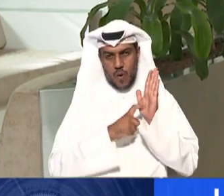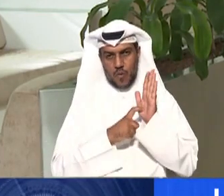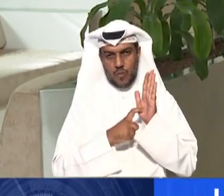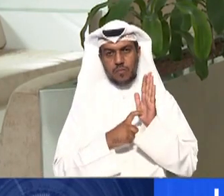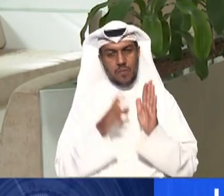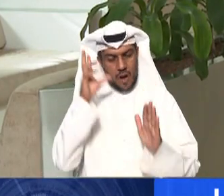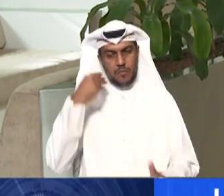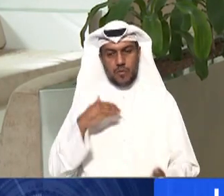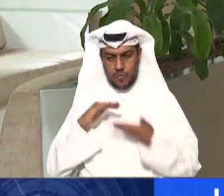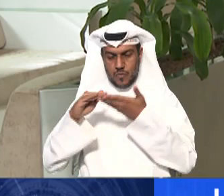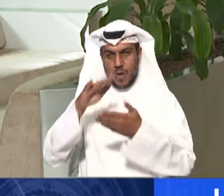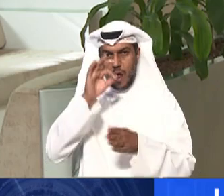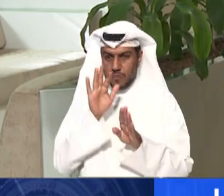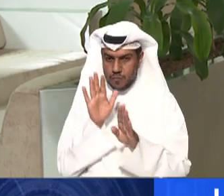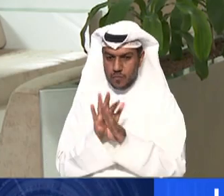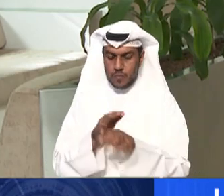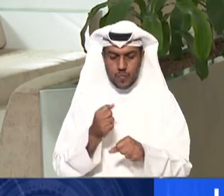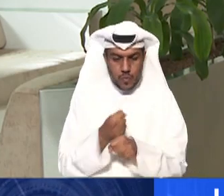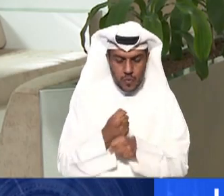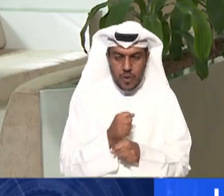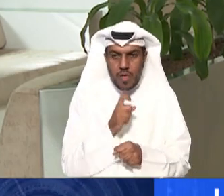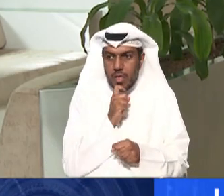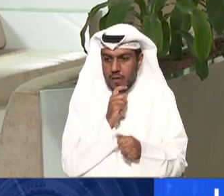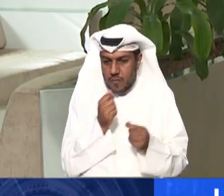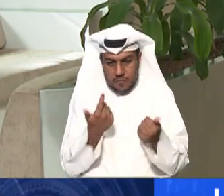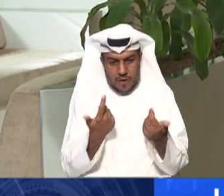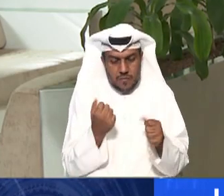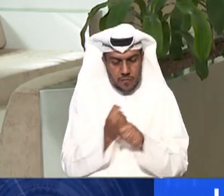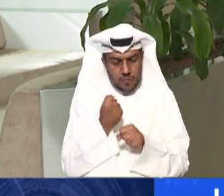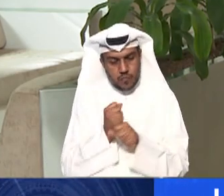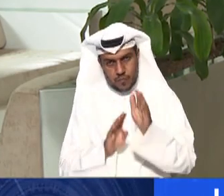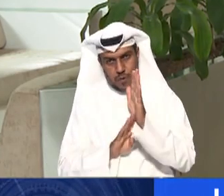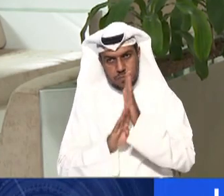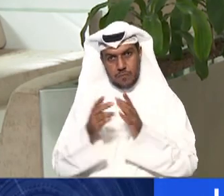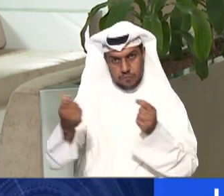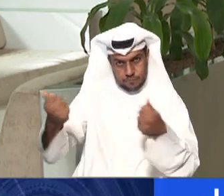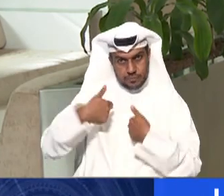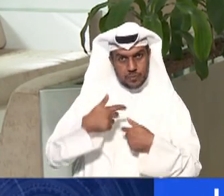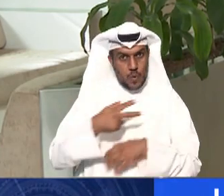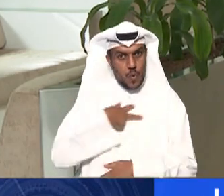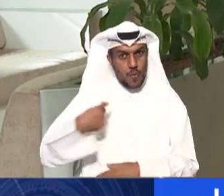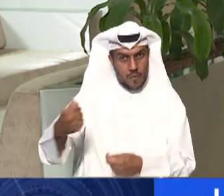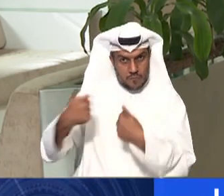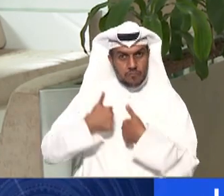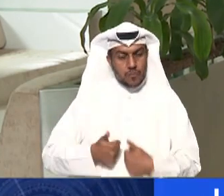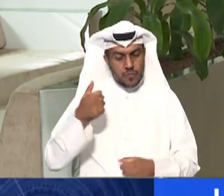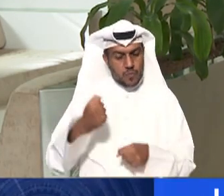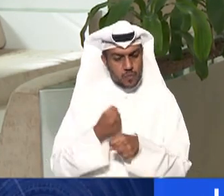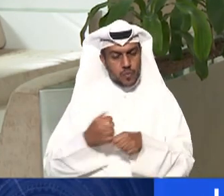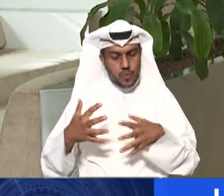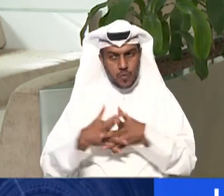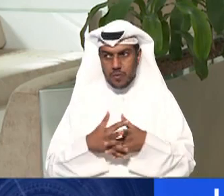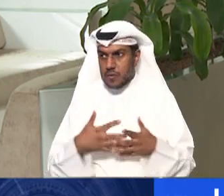يعني ينهضون مرة أخرى بمشاريعهم بعد ما زادت عليهم التكاليف وزادت عليهم